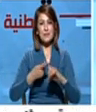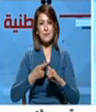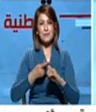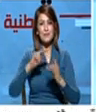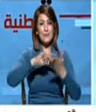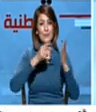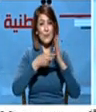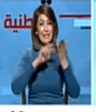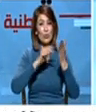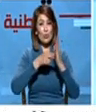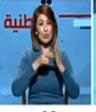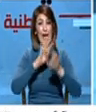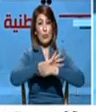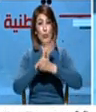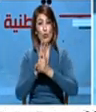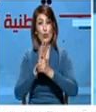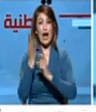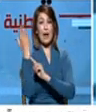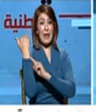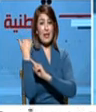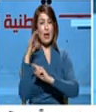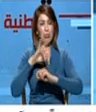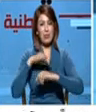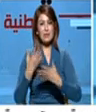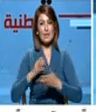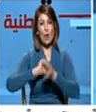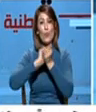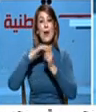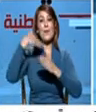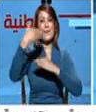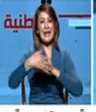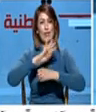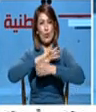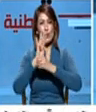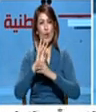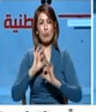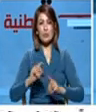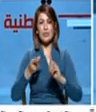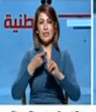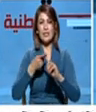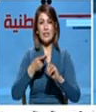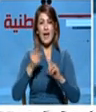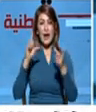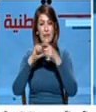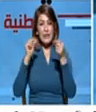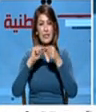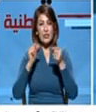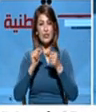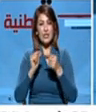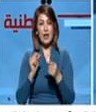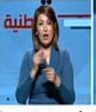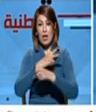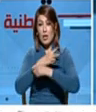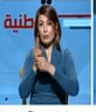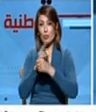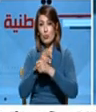الكل والتكنولوجيا بعد الحق وال الوديه وليس اللي معناها